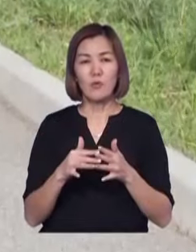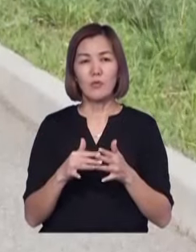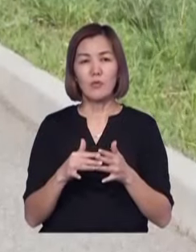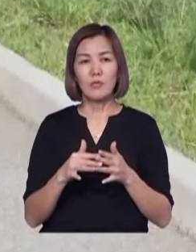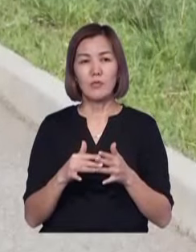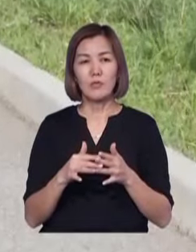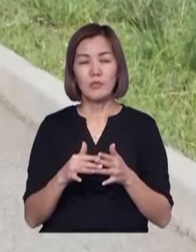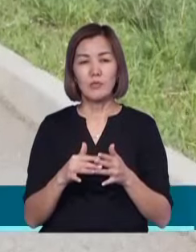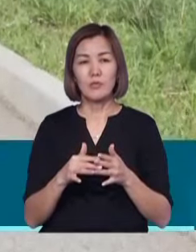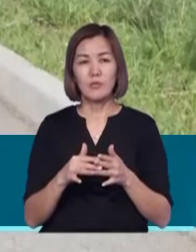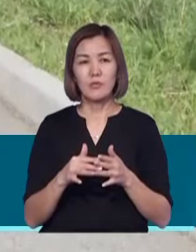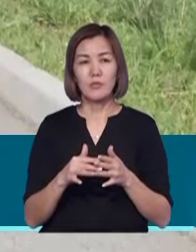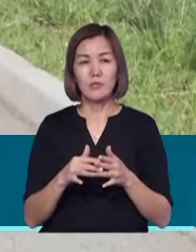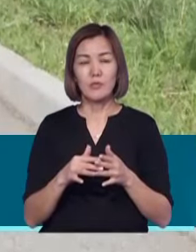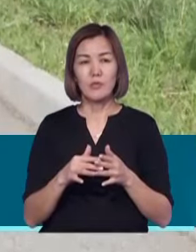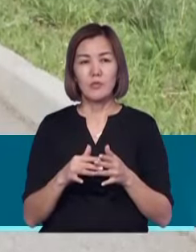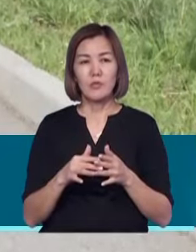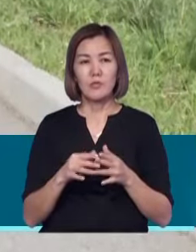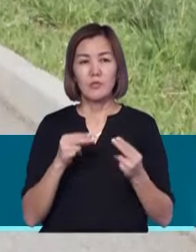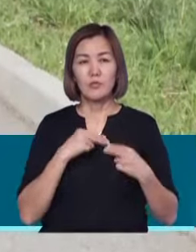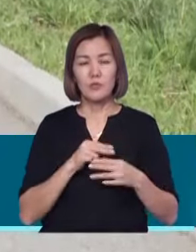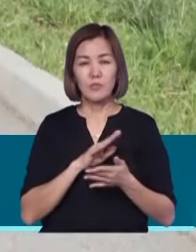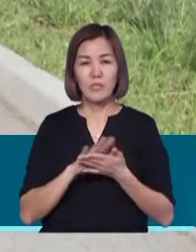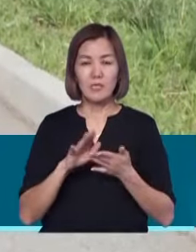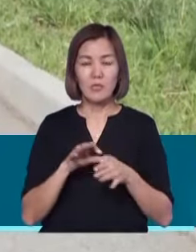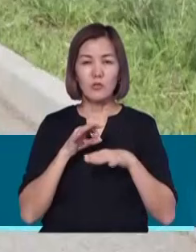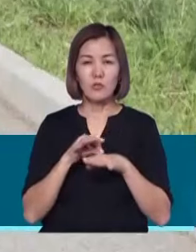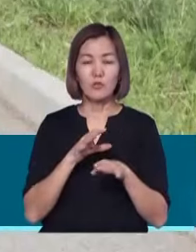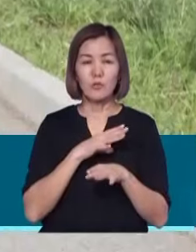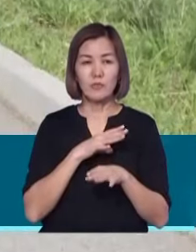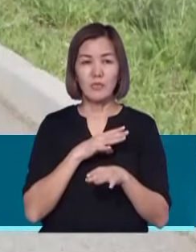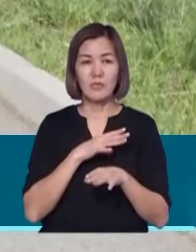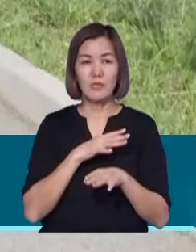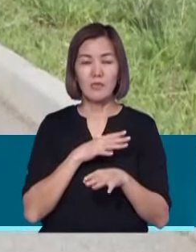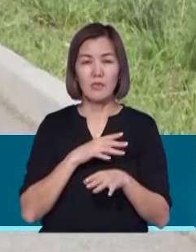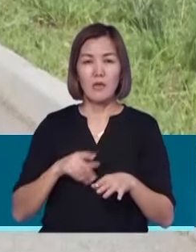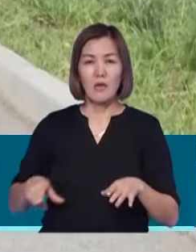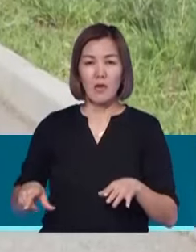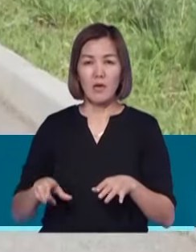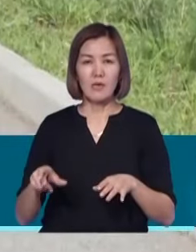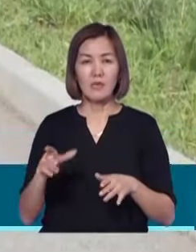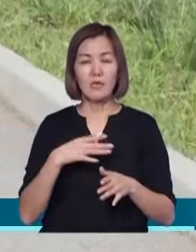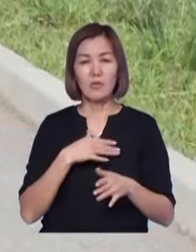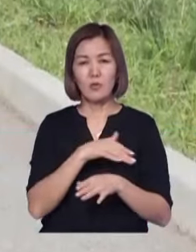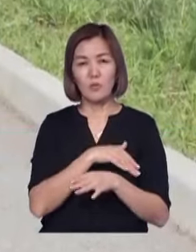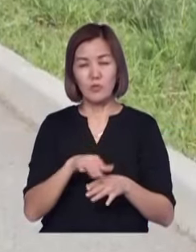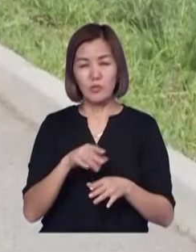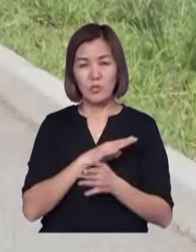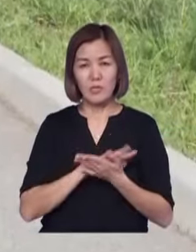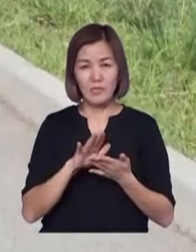тазалықтар, жұмыстар жүргіп жатыр, барлық ауылдарда тазалып, арықтарына тазалап, көшелеріне